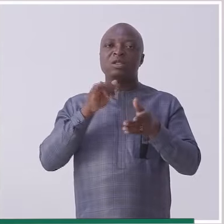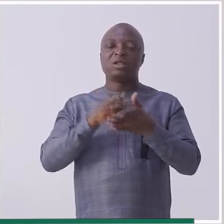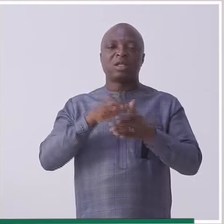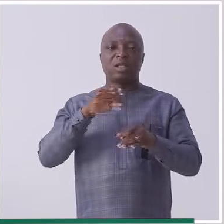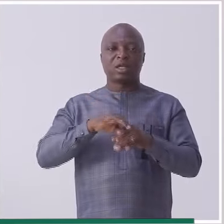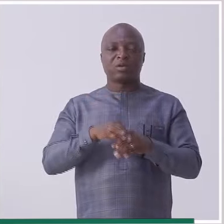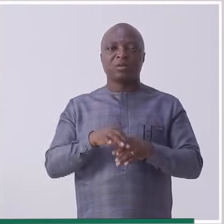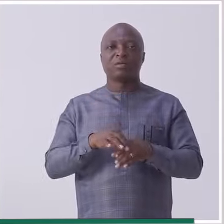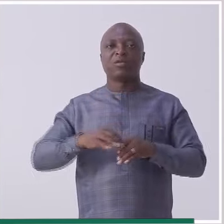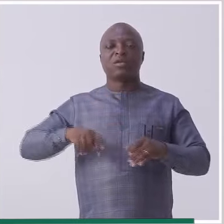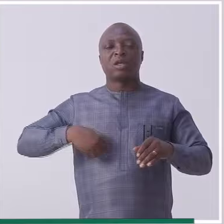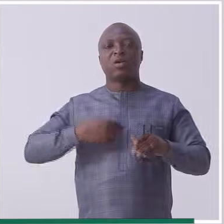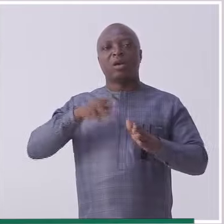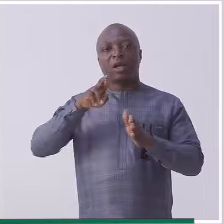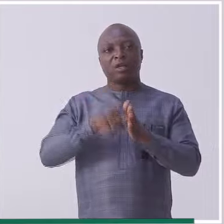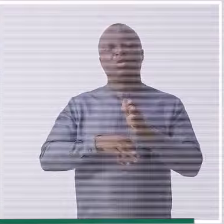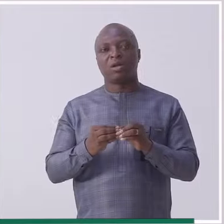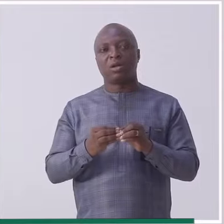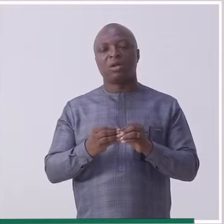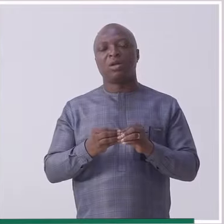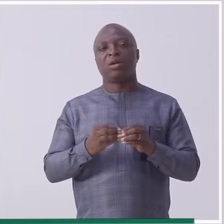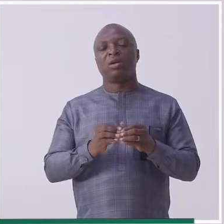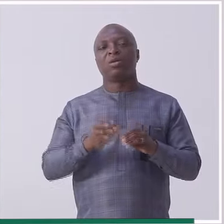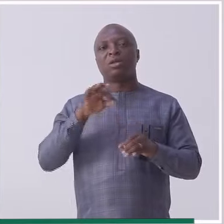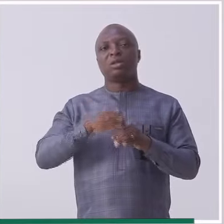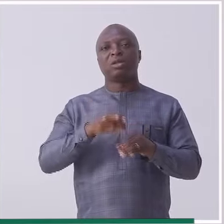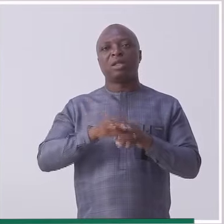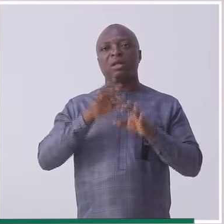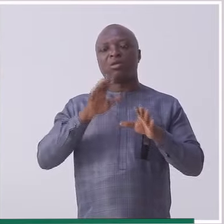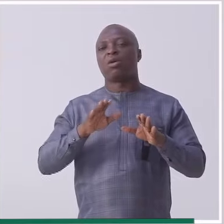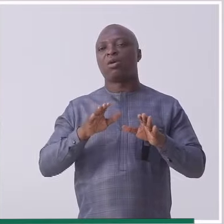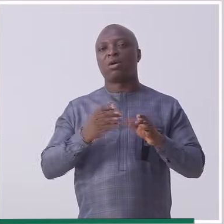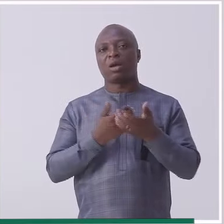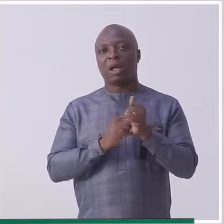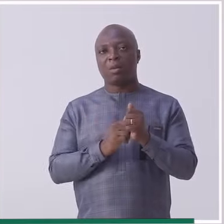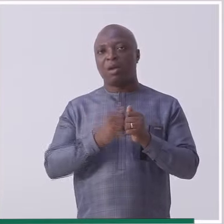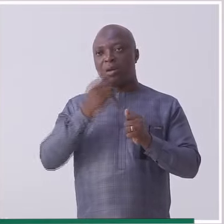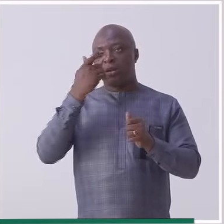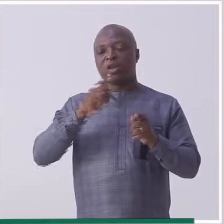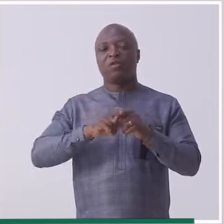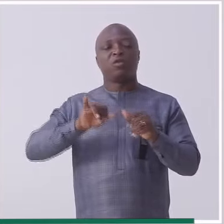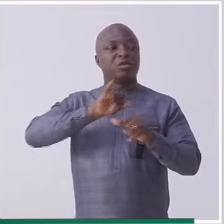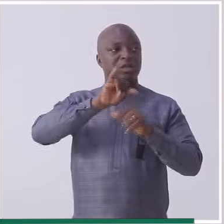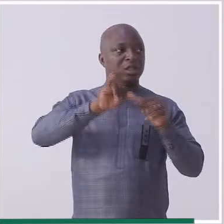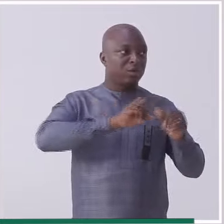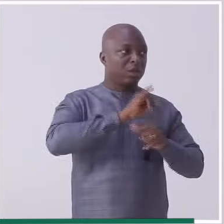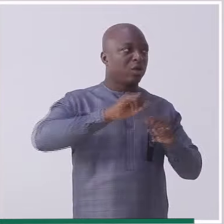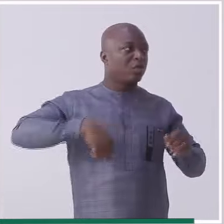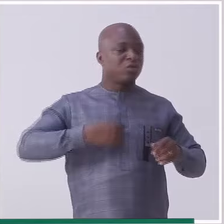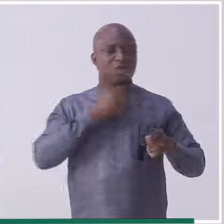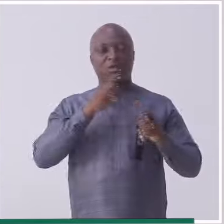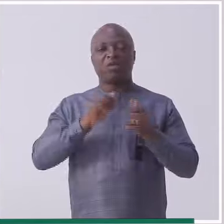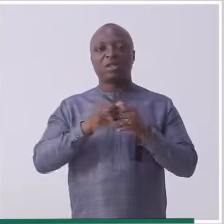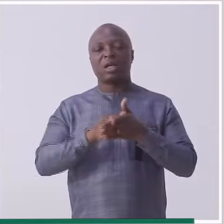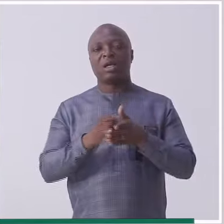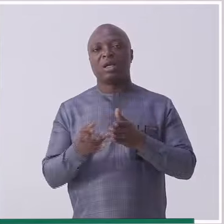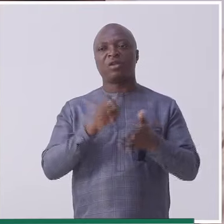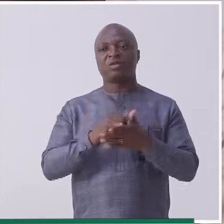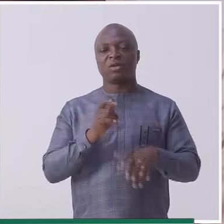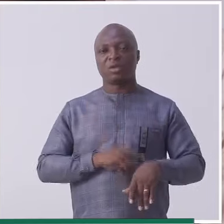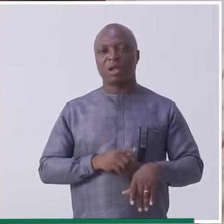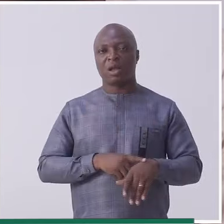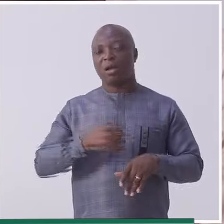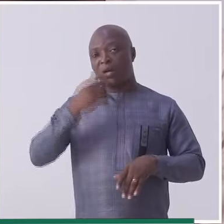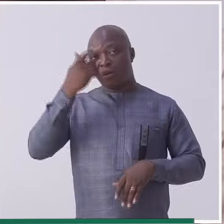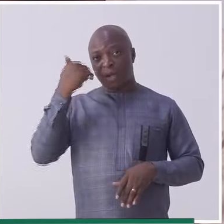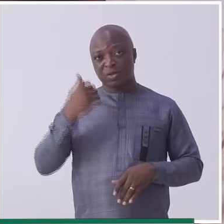élection, on va réduire probablement le nombre d'électeurs par bureau de vote. Parce qu'il faut circuler, que nous sommes entre 7h et 16h,